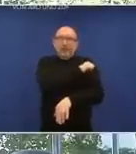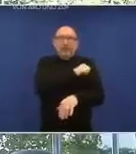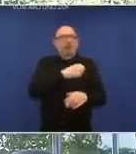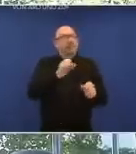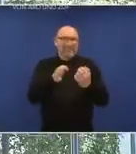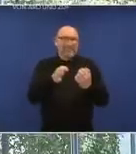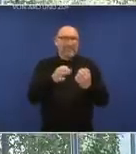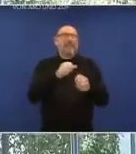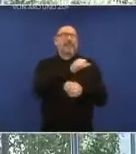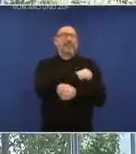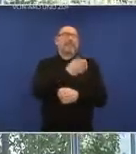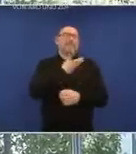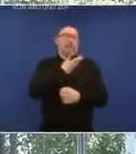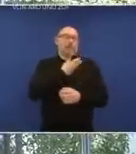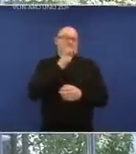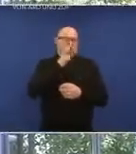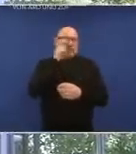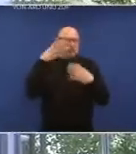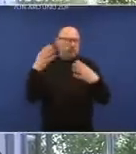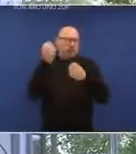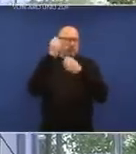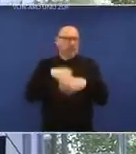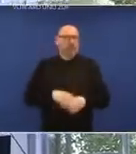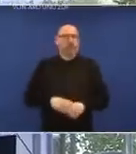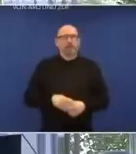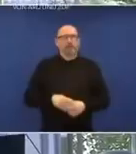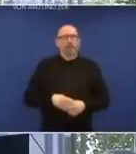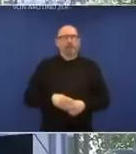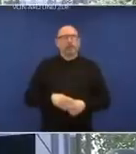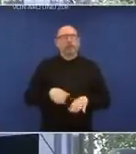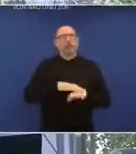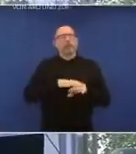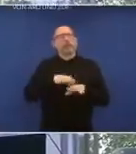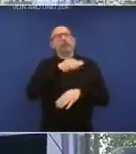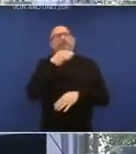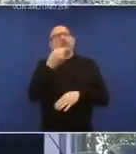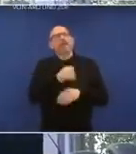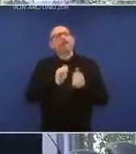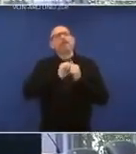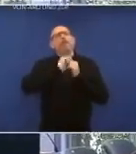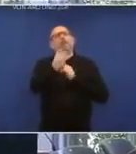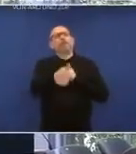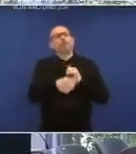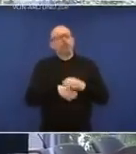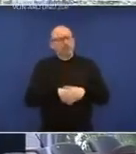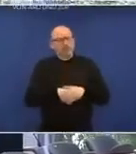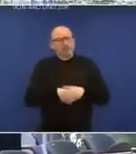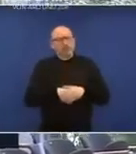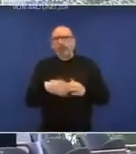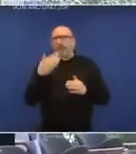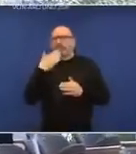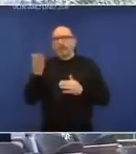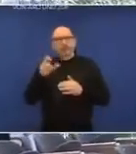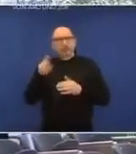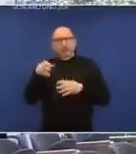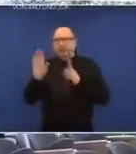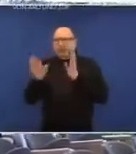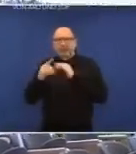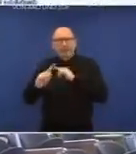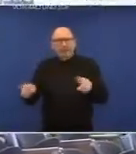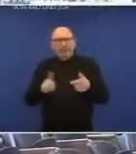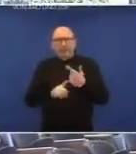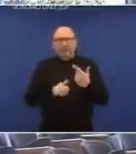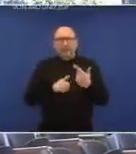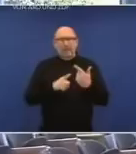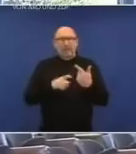nicht der Fall sein. Nachfrage? Warum sind Sie denn dann vorgeprescht, wenn es nicht genug Impfstoff gibt und keine Empfehlung der STIKO? Dann hätten Sie doch später die Kinder